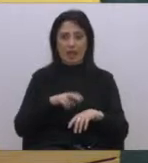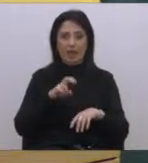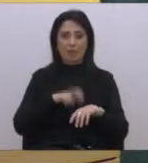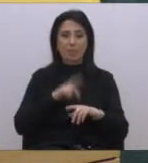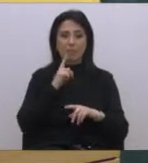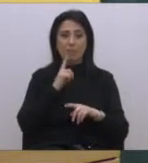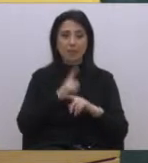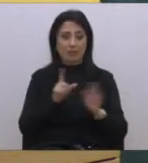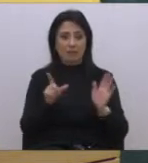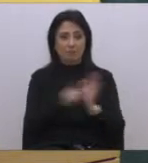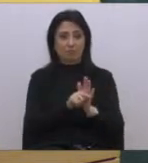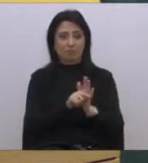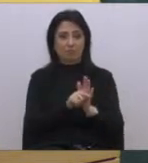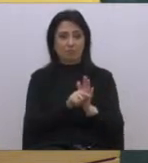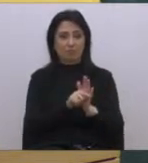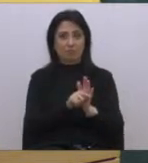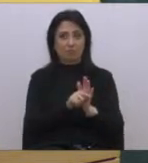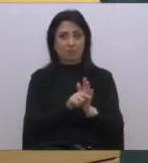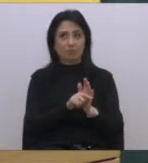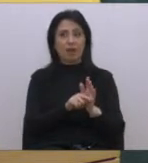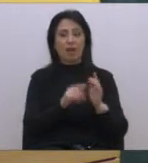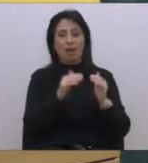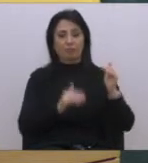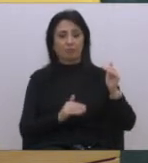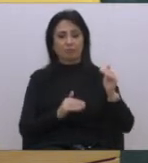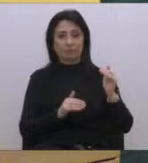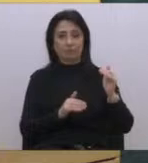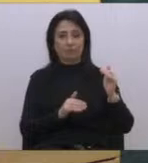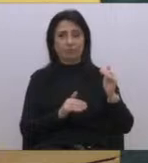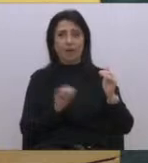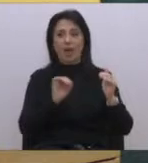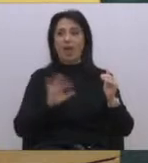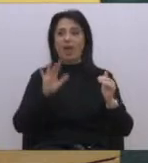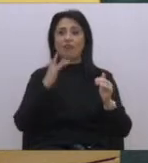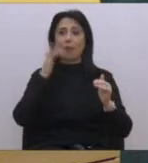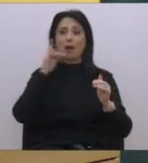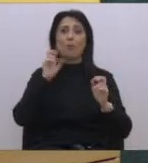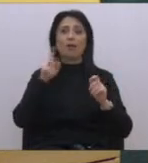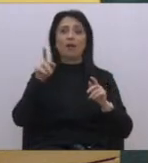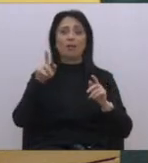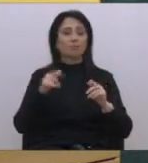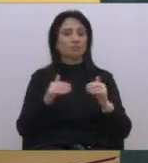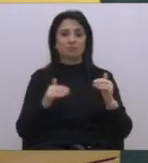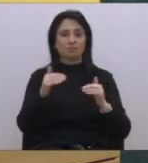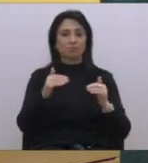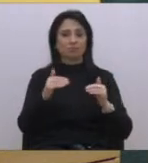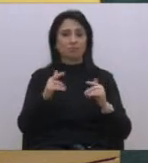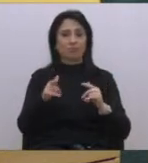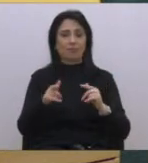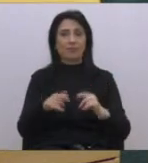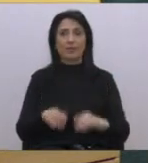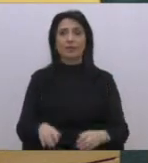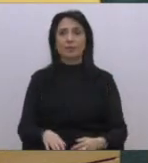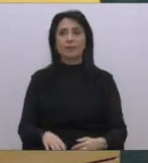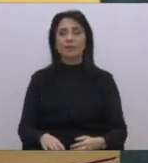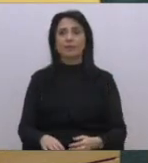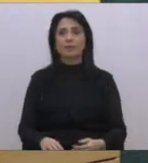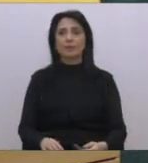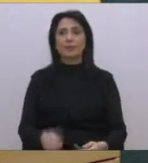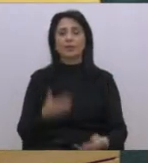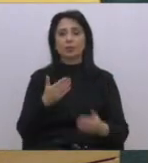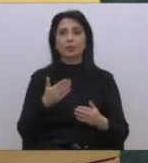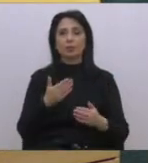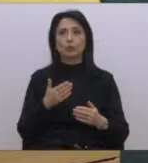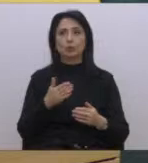ectantan, tana pardoba, aris, dabali, vidres, gahlaut, europis, da, americi, șertebuli, statebis, parglepsi, tu,